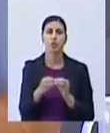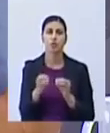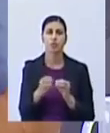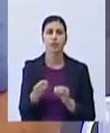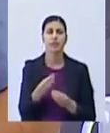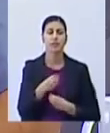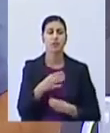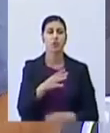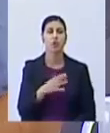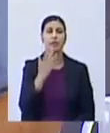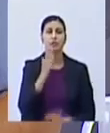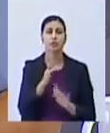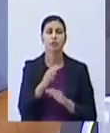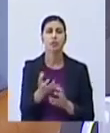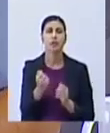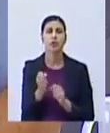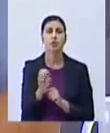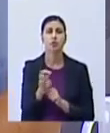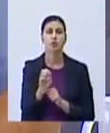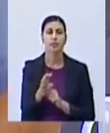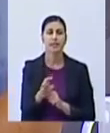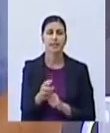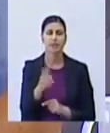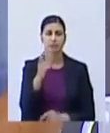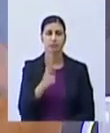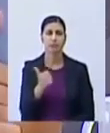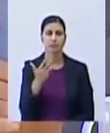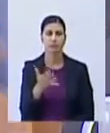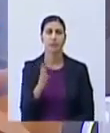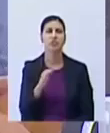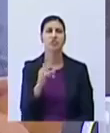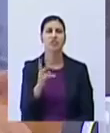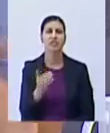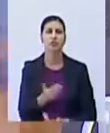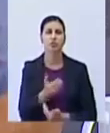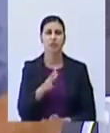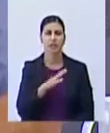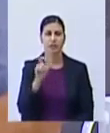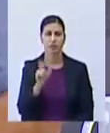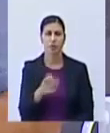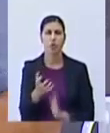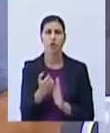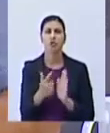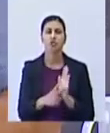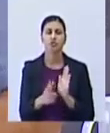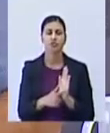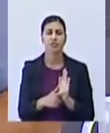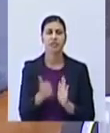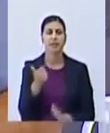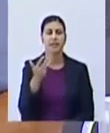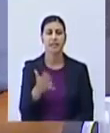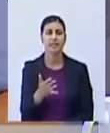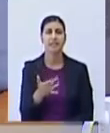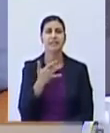მანდატი, ნაციონალურმა მოძრაობამ აიღო 14 მანდატი, მაშინ იყარა ჟვანია, ცხონებული ცოცხალი იყო, მაშინ ჟვანია მაიღო 7 მანდატი,